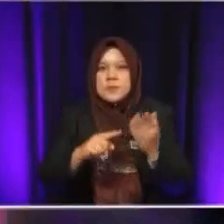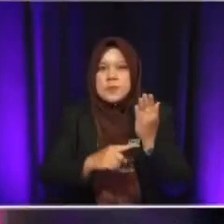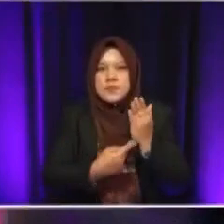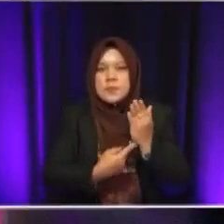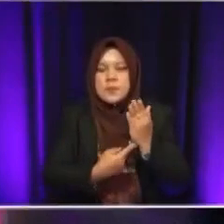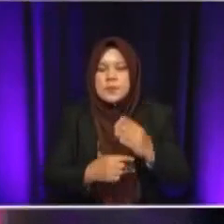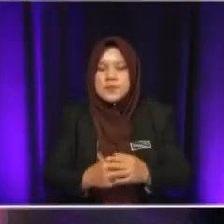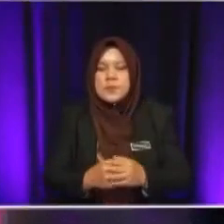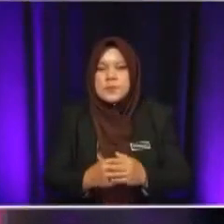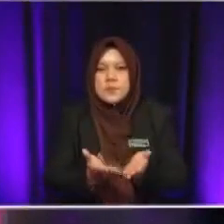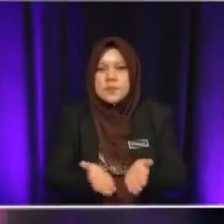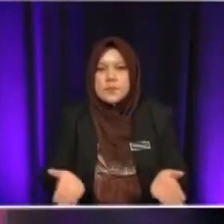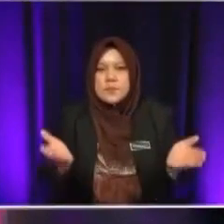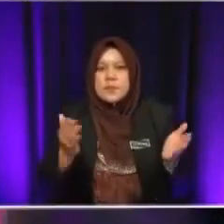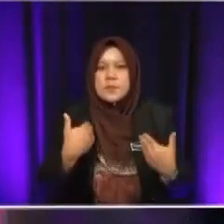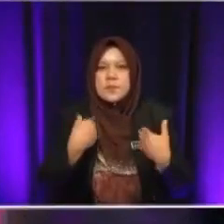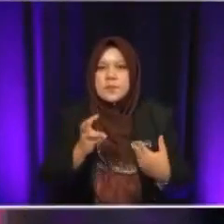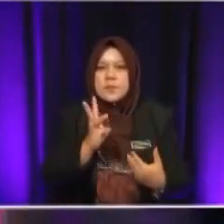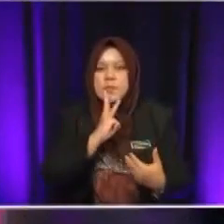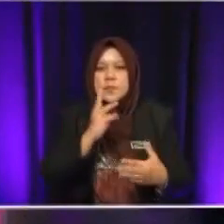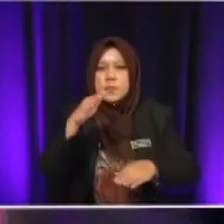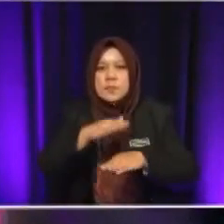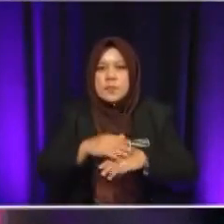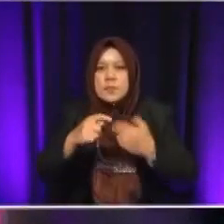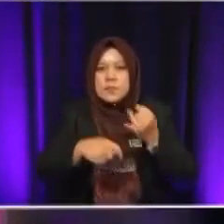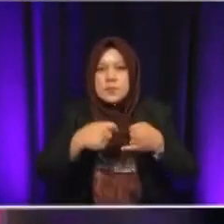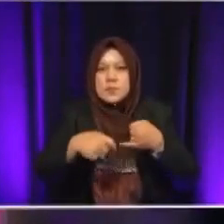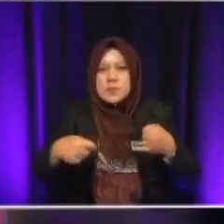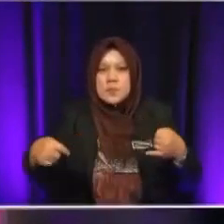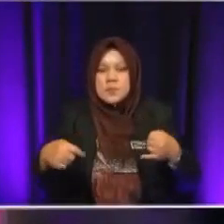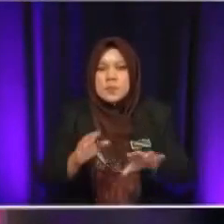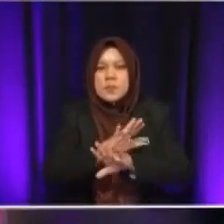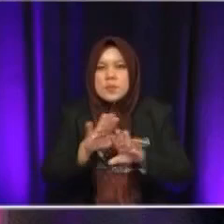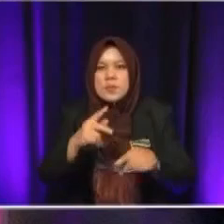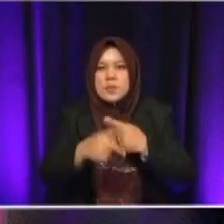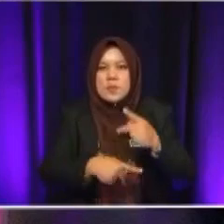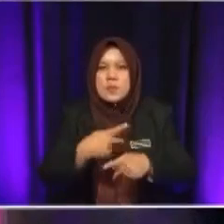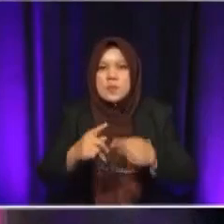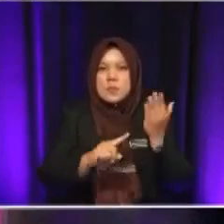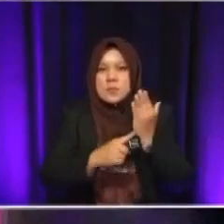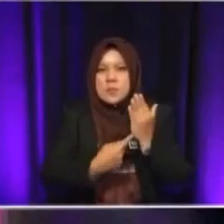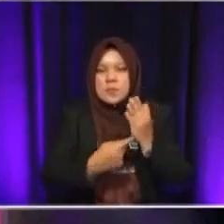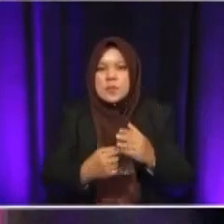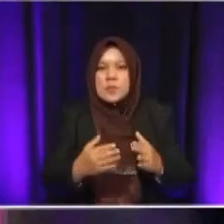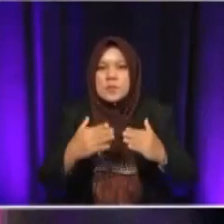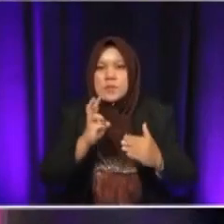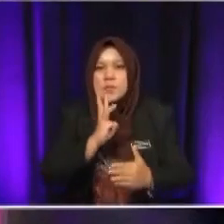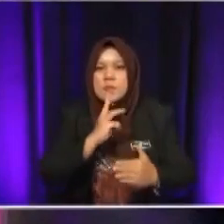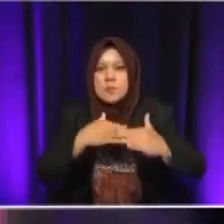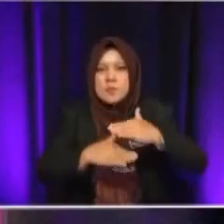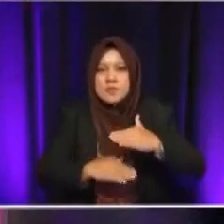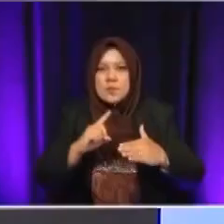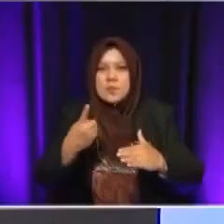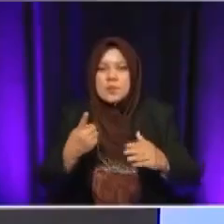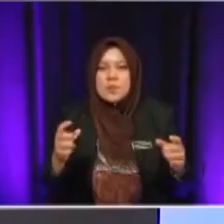takung yang tadi Mira tengok, bawah ada air, atas ada tali tu kan. Okey, itu ialah tanpa kitaran semula. So maknanya air kat bawah saja. Kalau